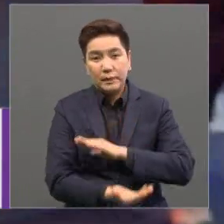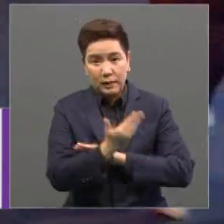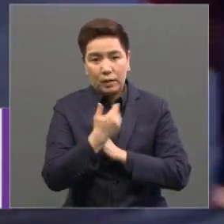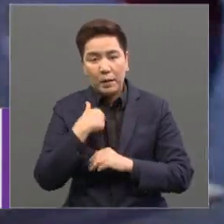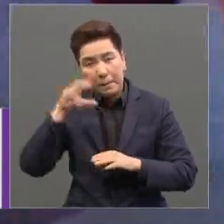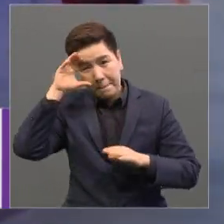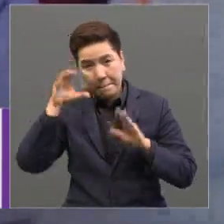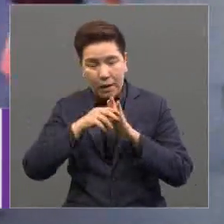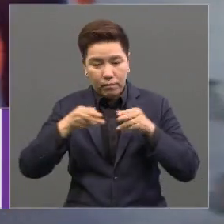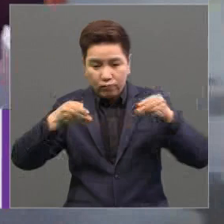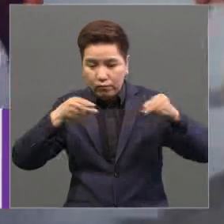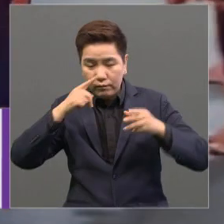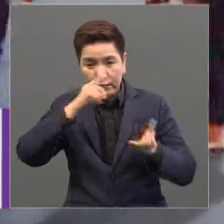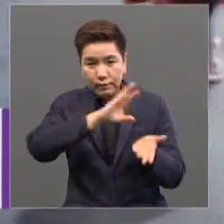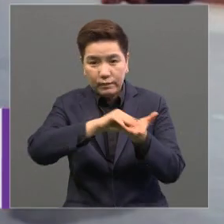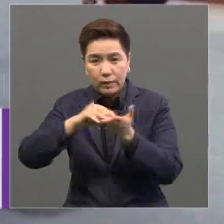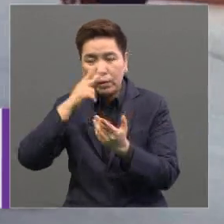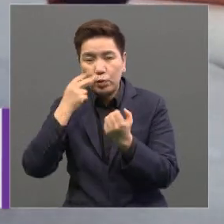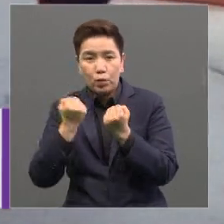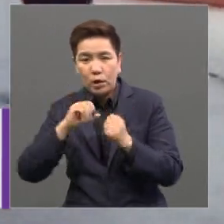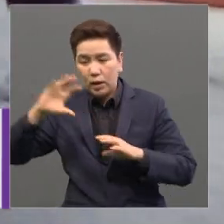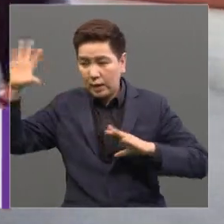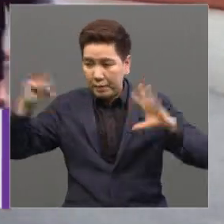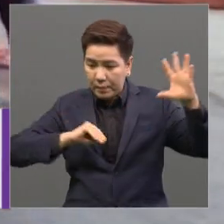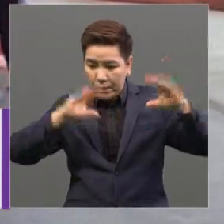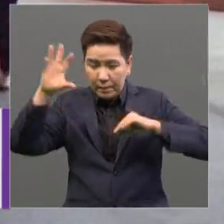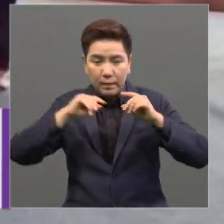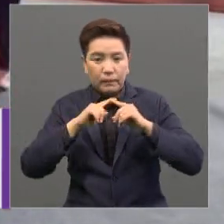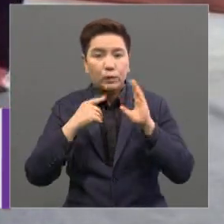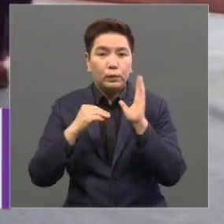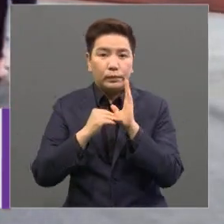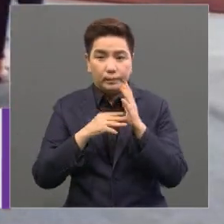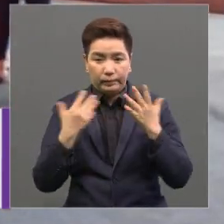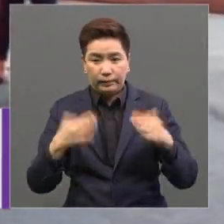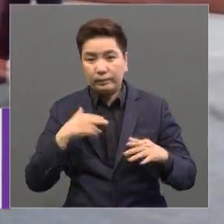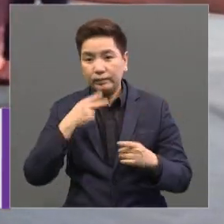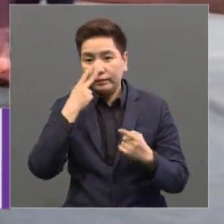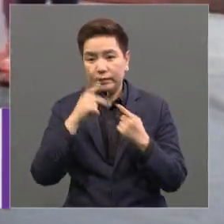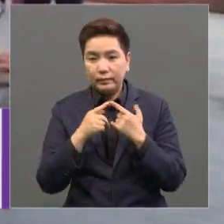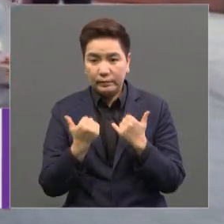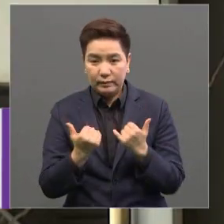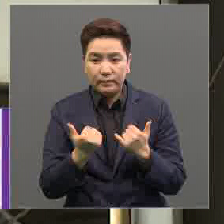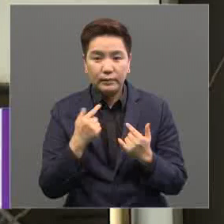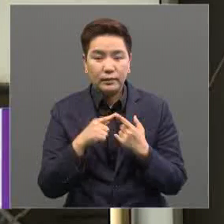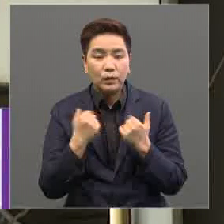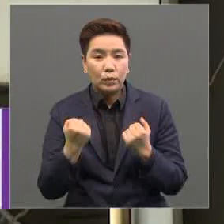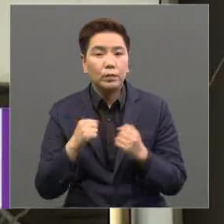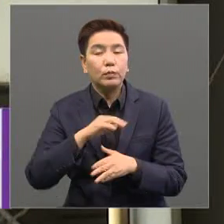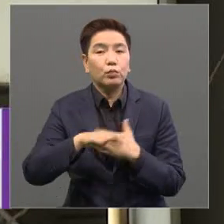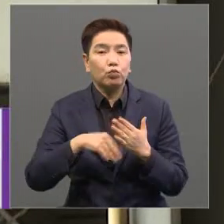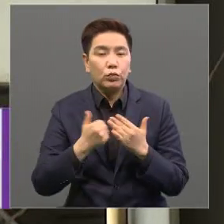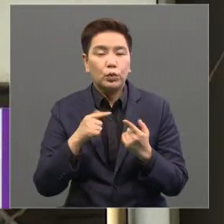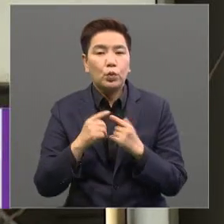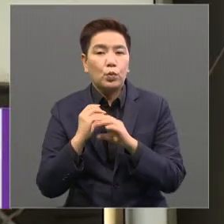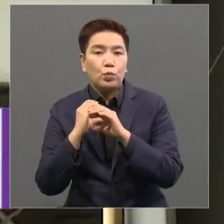ไปเก็บภาพกันนะครับก็รถก็ทยอยเข้ามาเรื่อยๆนะครับเพราะว่ารถต่างๆเนี่ยโดยเฉพาะ